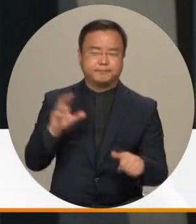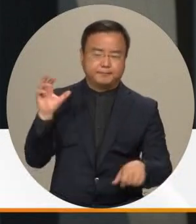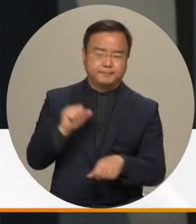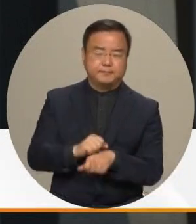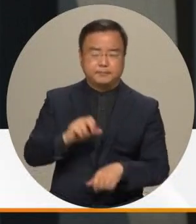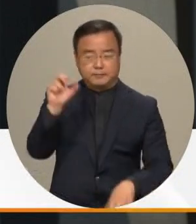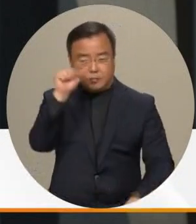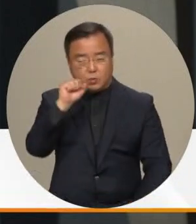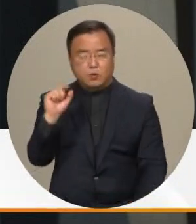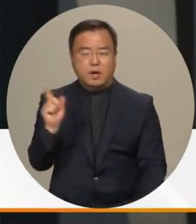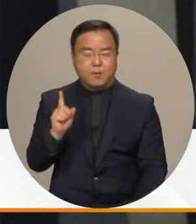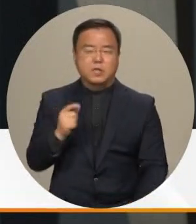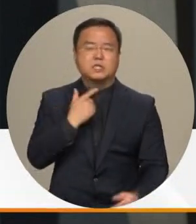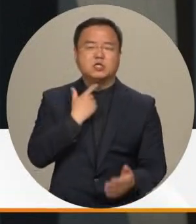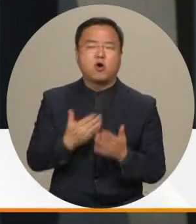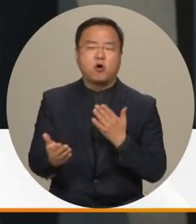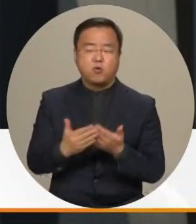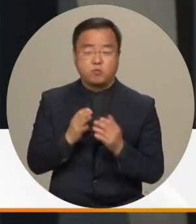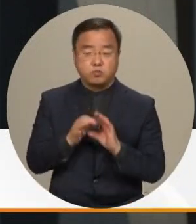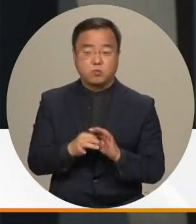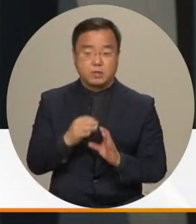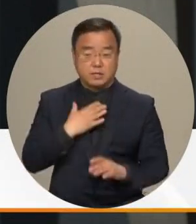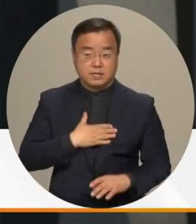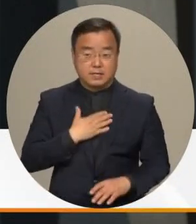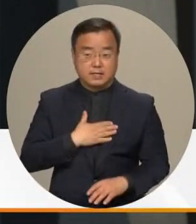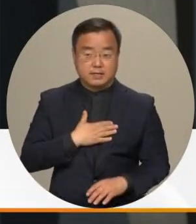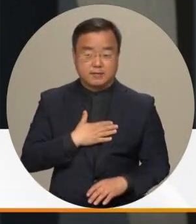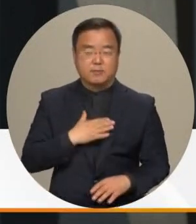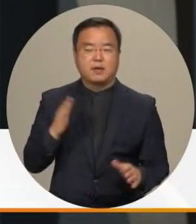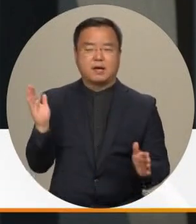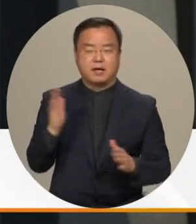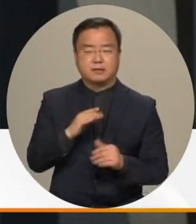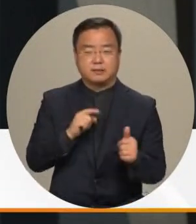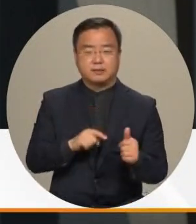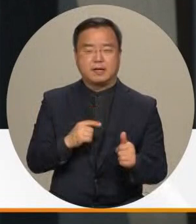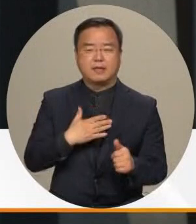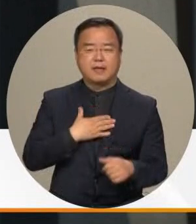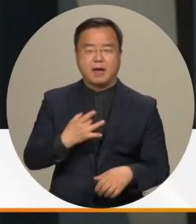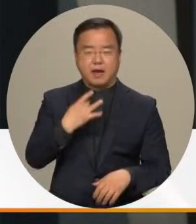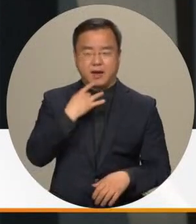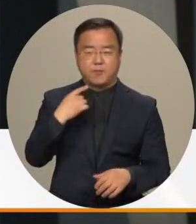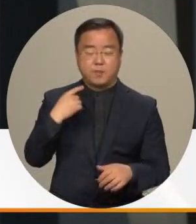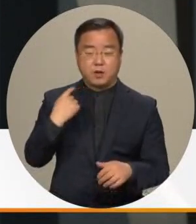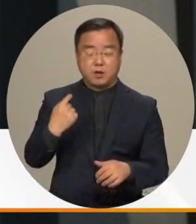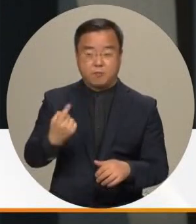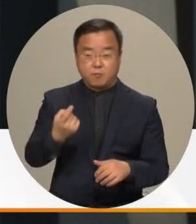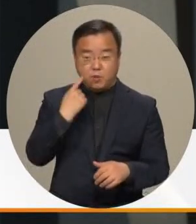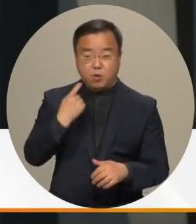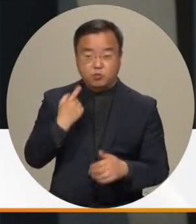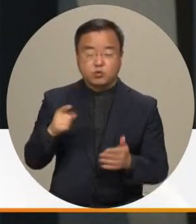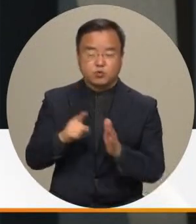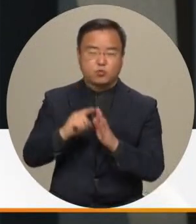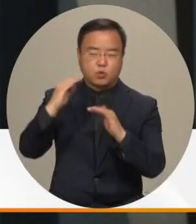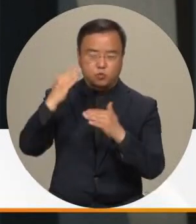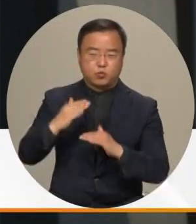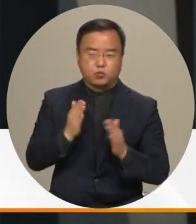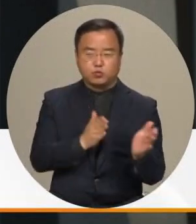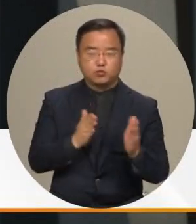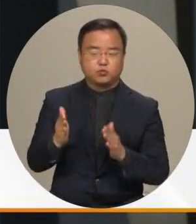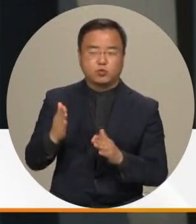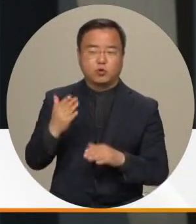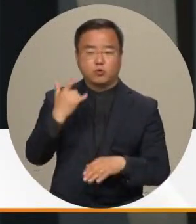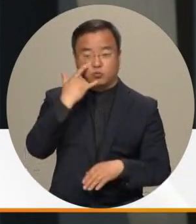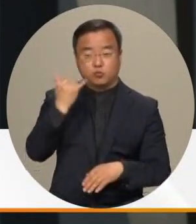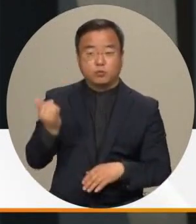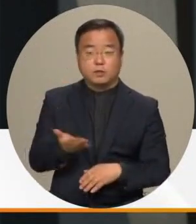있고 이런 것들을 부딪혀 봐야지만 알 수 있잖아요 그래서 학생들도 나만의 커리큘럼을 꾸려 나갈 수 있게 돕고 그리고 학부모